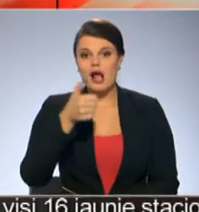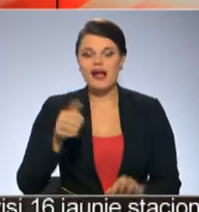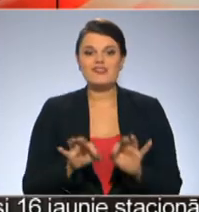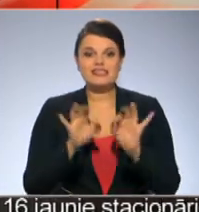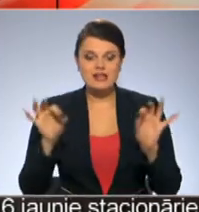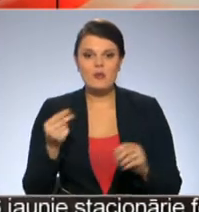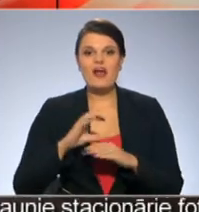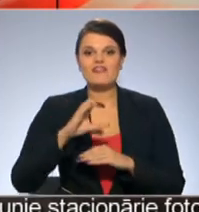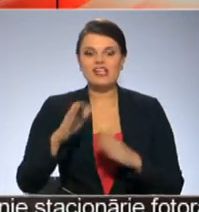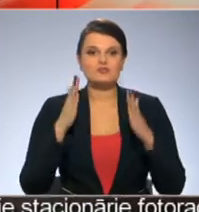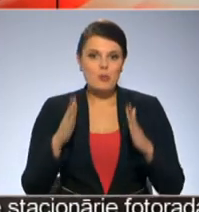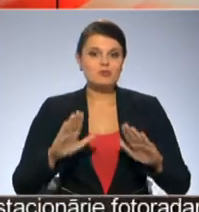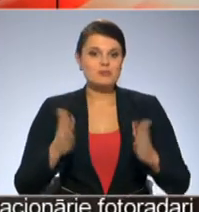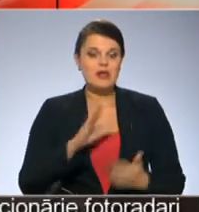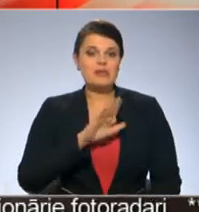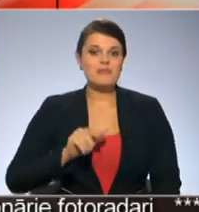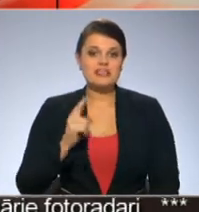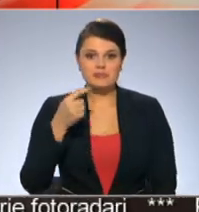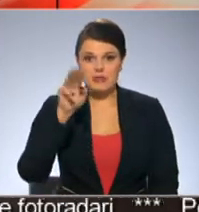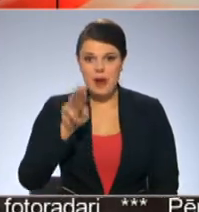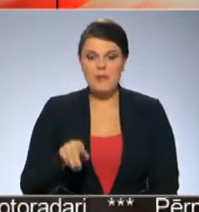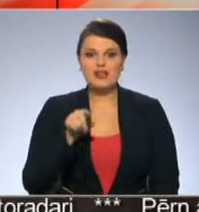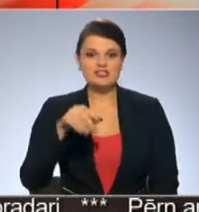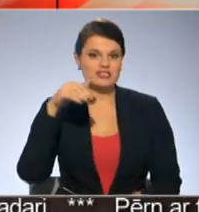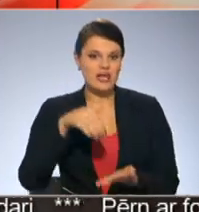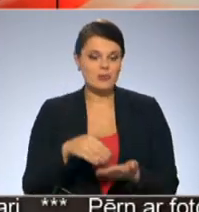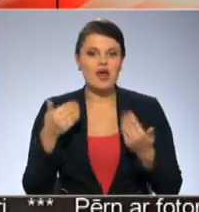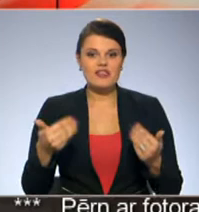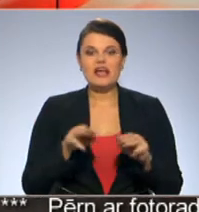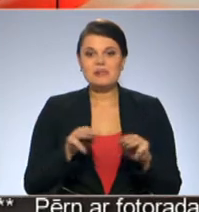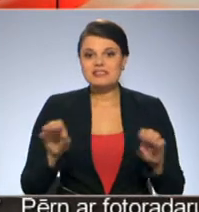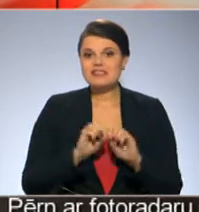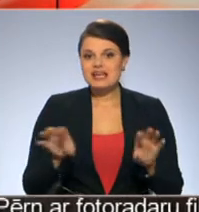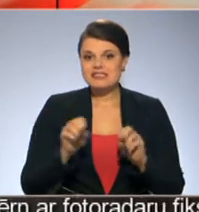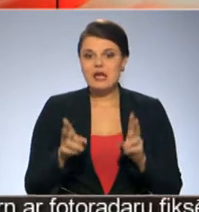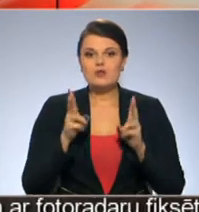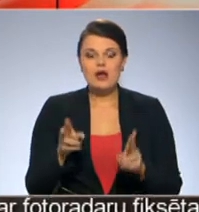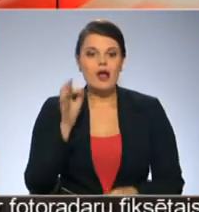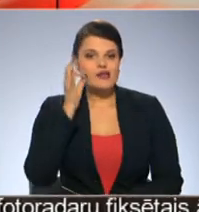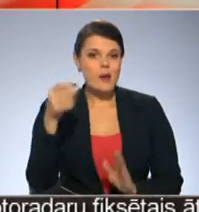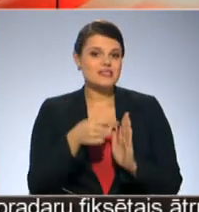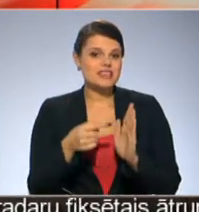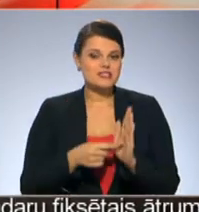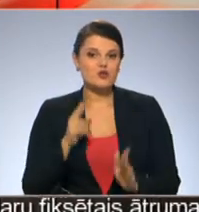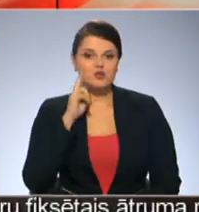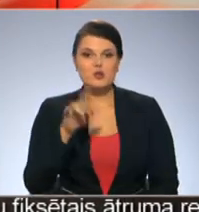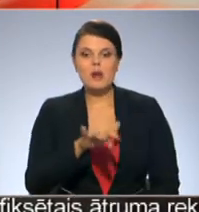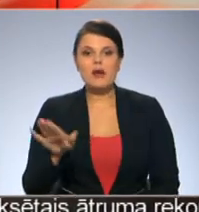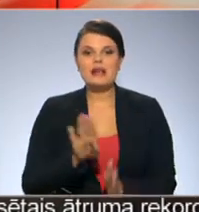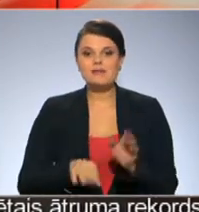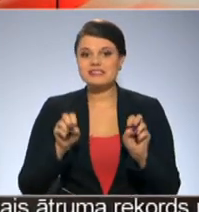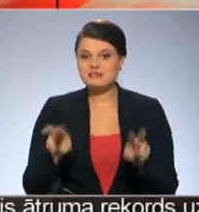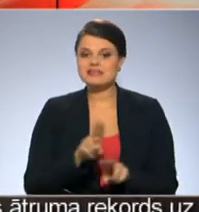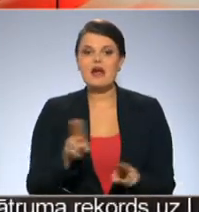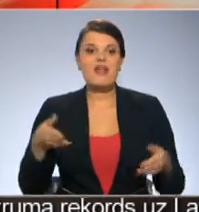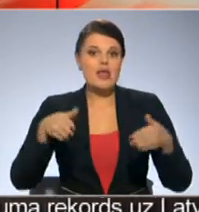sākuma finansējums būs, taču pēc pirmā mēneša tas apturēts. Tagad ministrijā skaidro, ka jāprecizē dati un sola, ka bērni bez